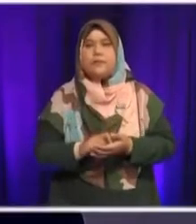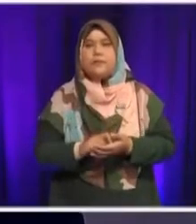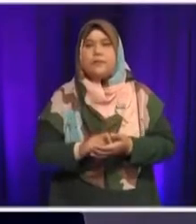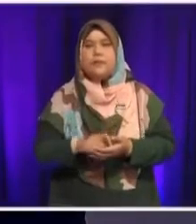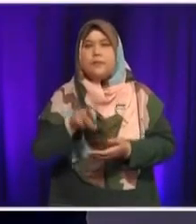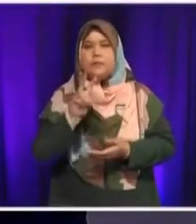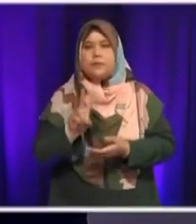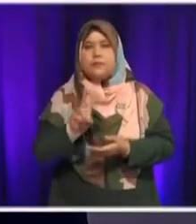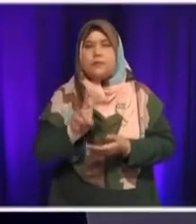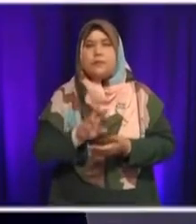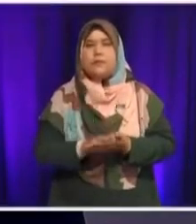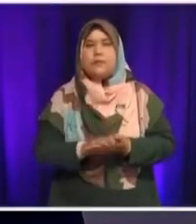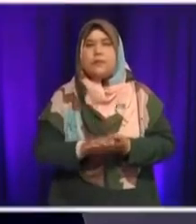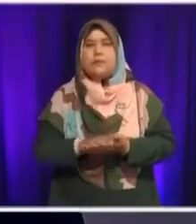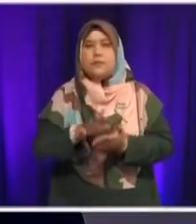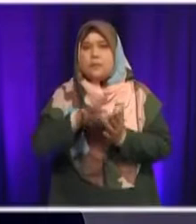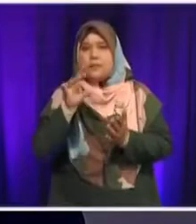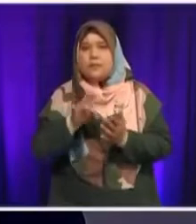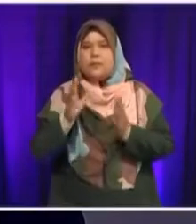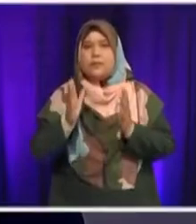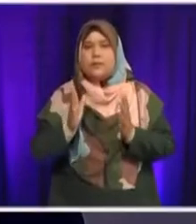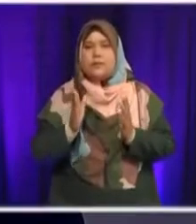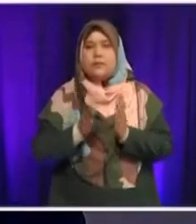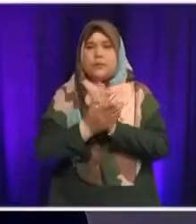bahan yang boleh dipilih oleh